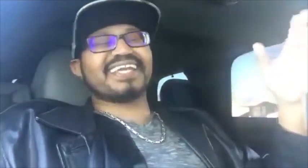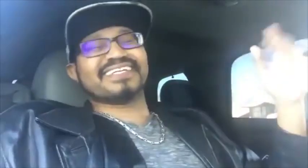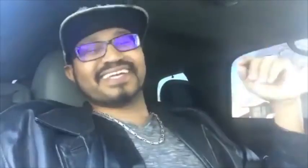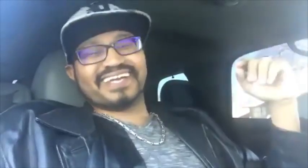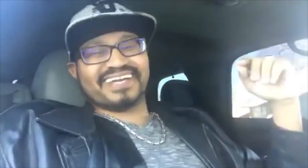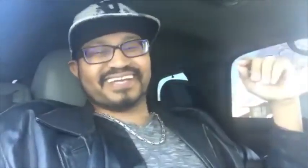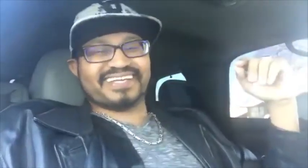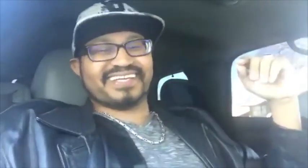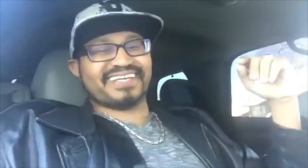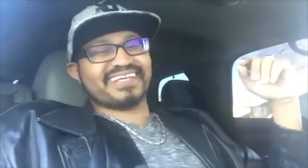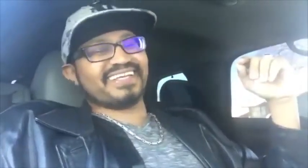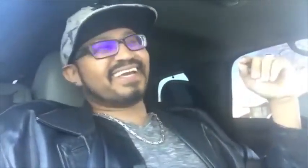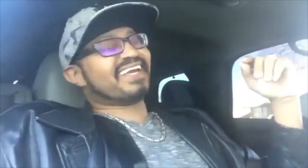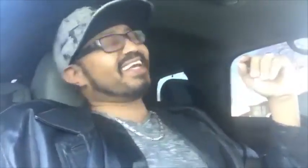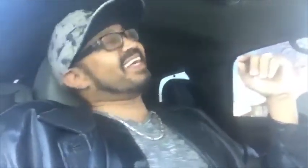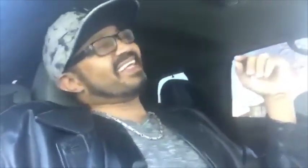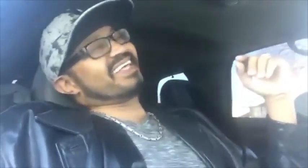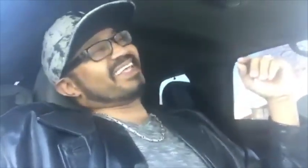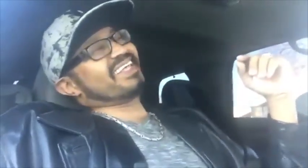አይልዬ